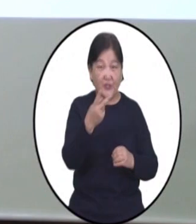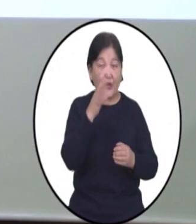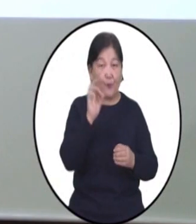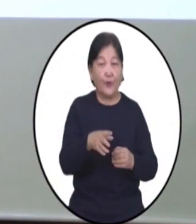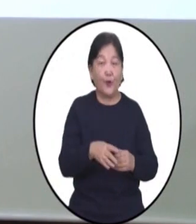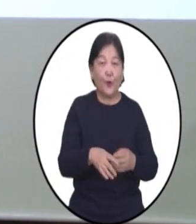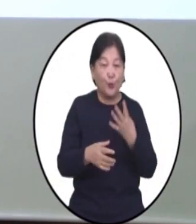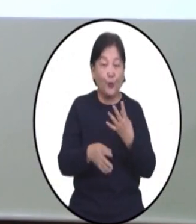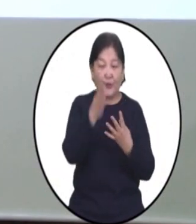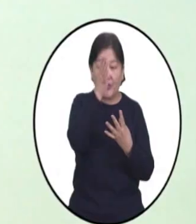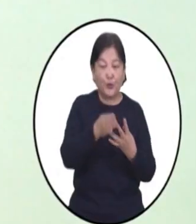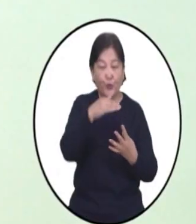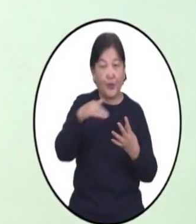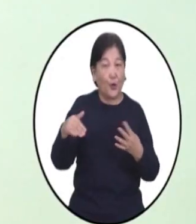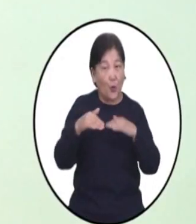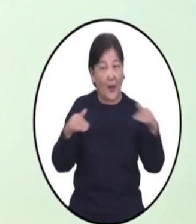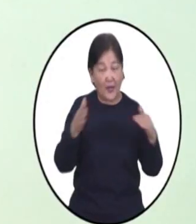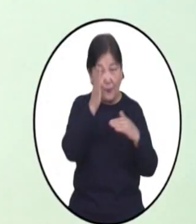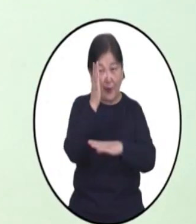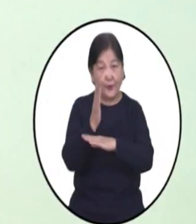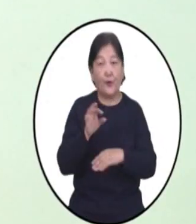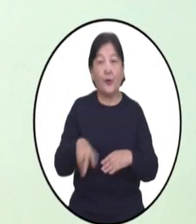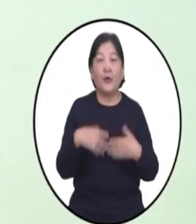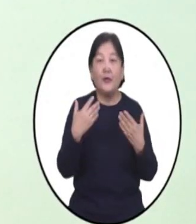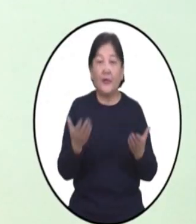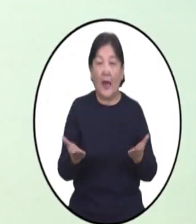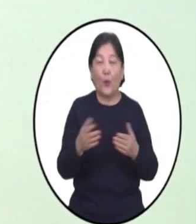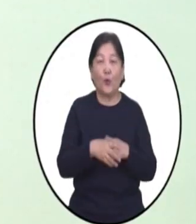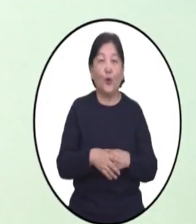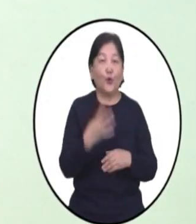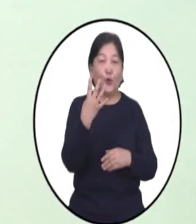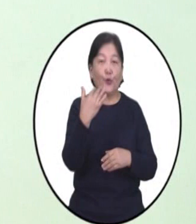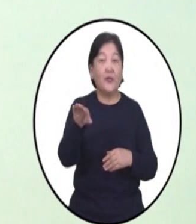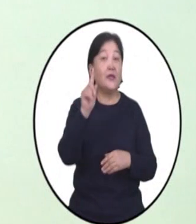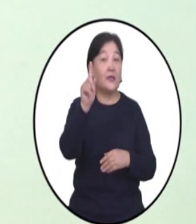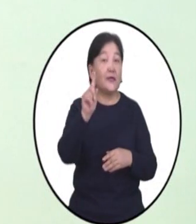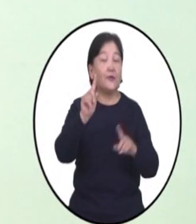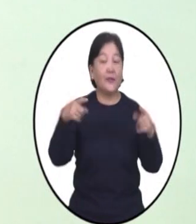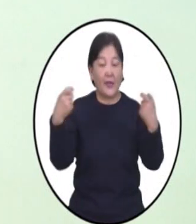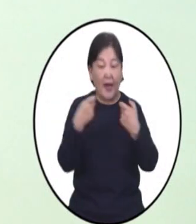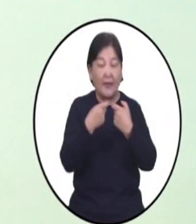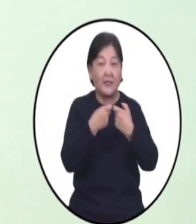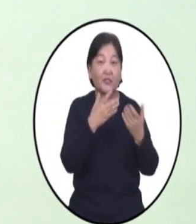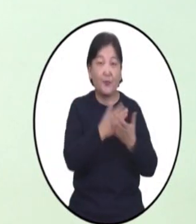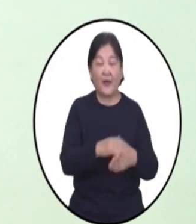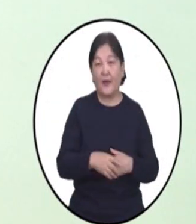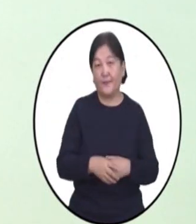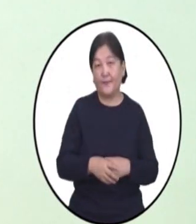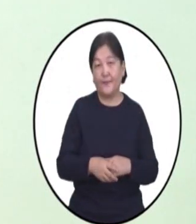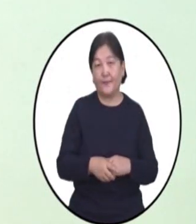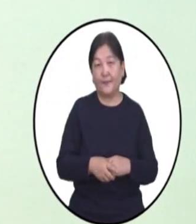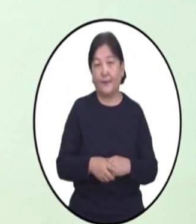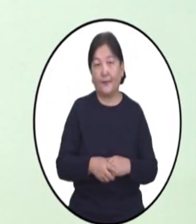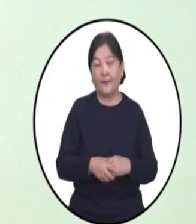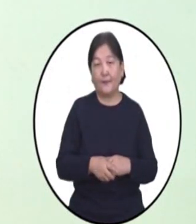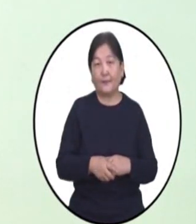завсарт хуваах нь байна. Өөрөөр хэлэх юм бол Q1 гэдэг бол нийт өгөгдлийн 1/4 харгалзах утгыг илэрхийлнэ гэсэн үг. За,